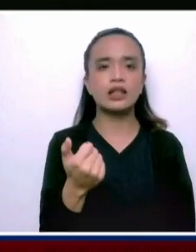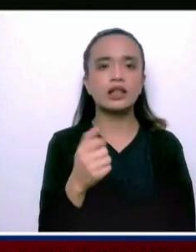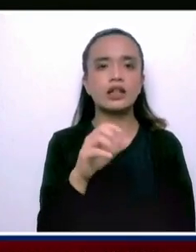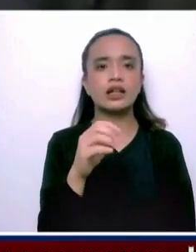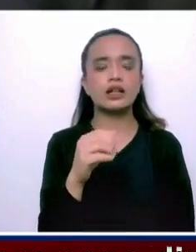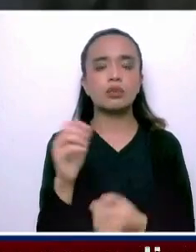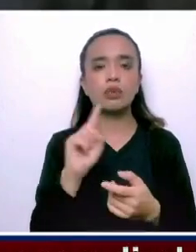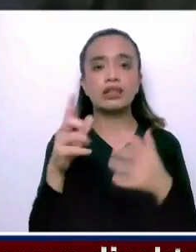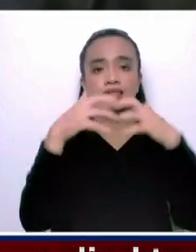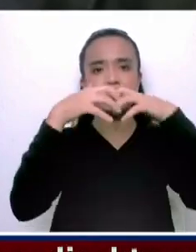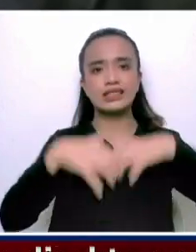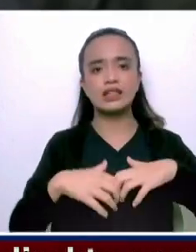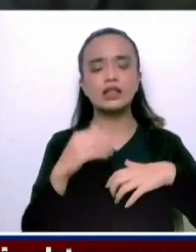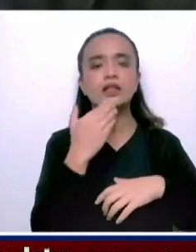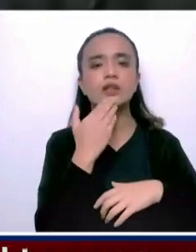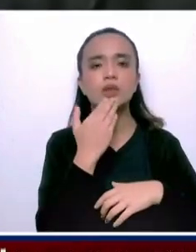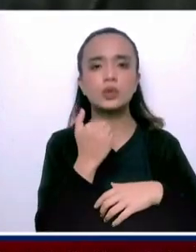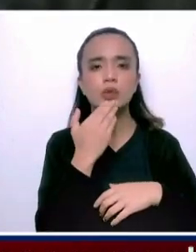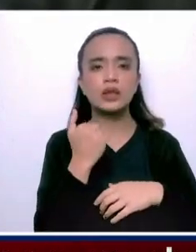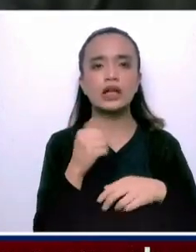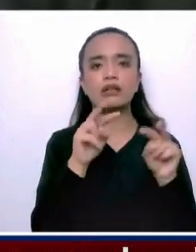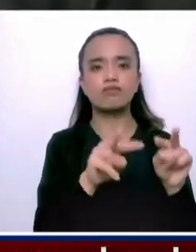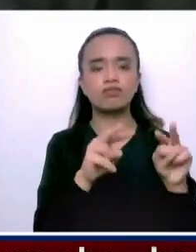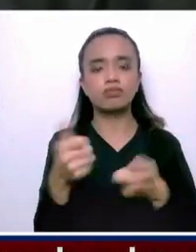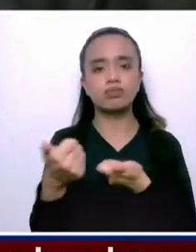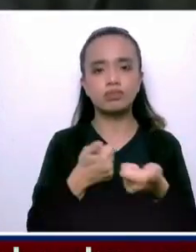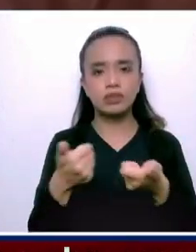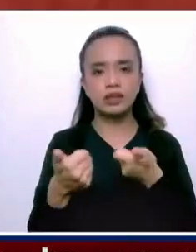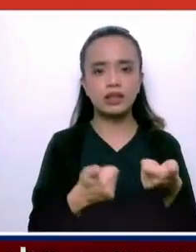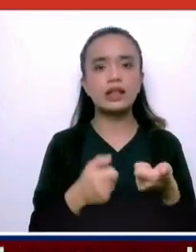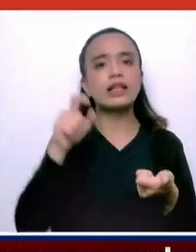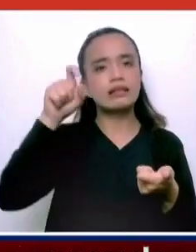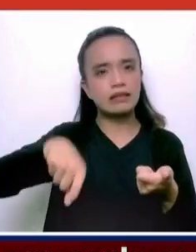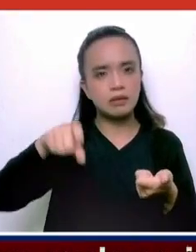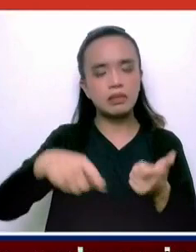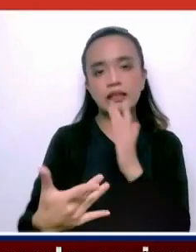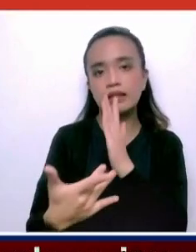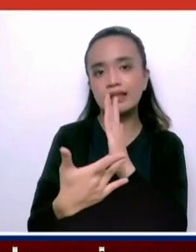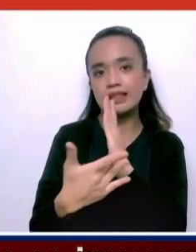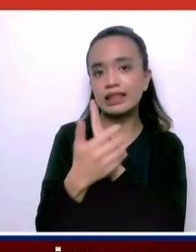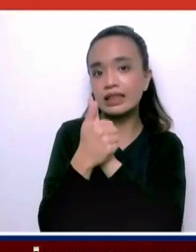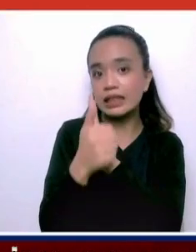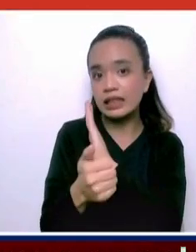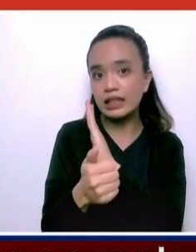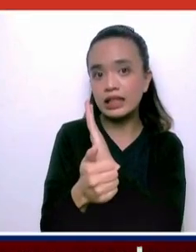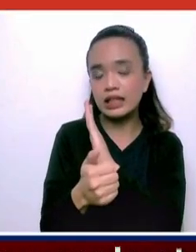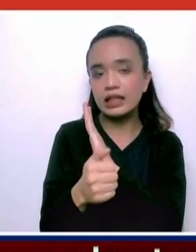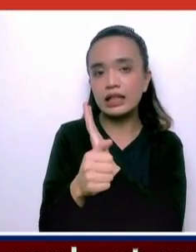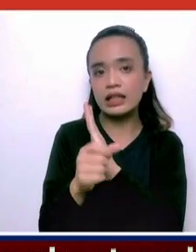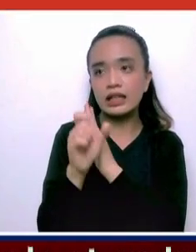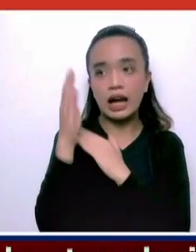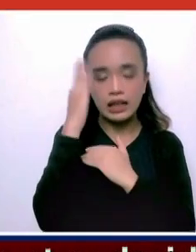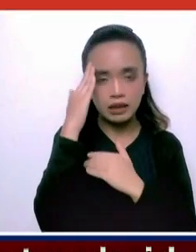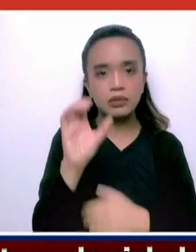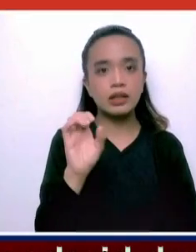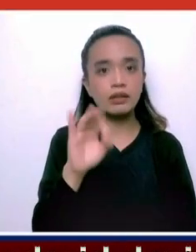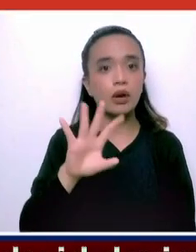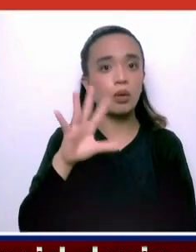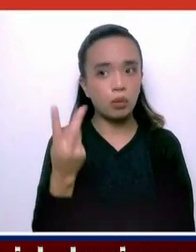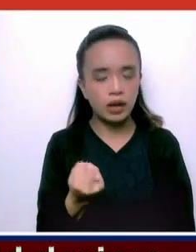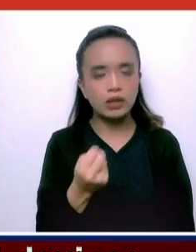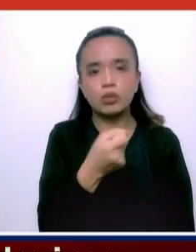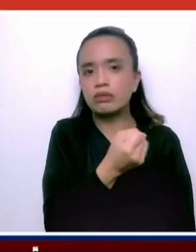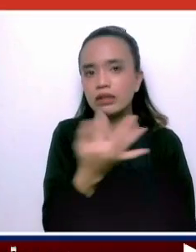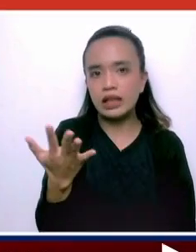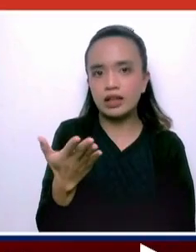Ayon kay Salceda, ay dapat technical expert na ang nagpapasya kung kailan at gaano karami ang iniaangkat ng